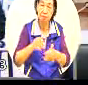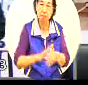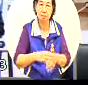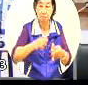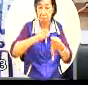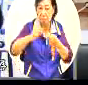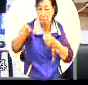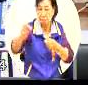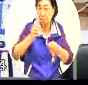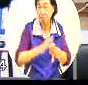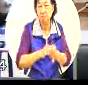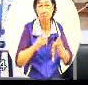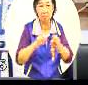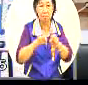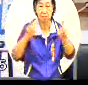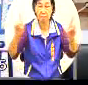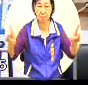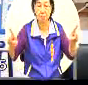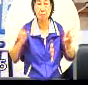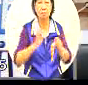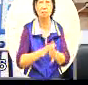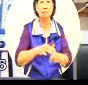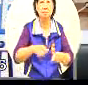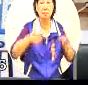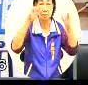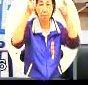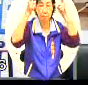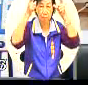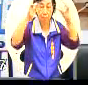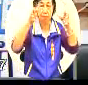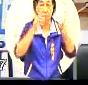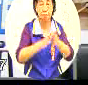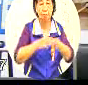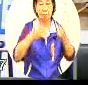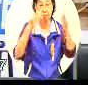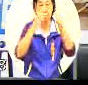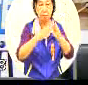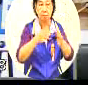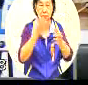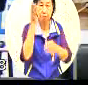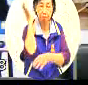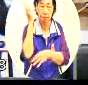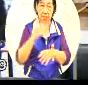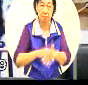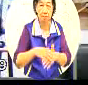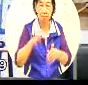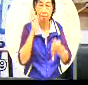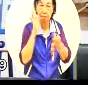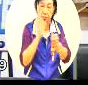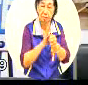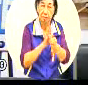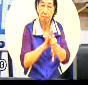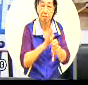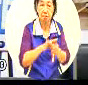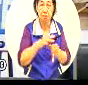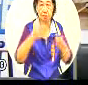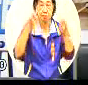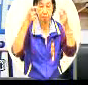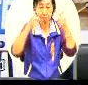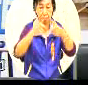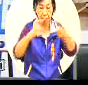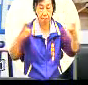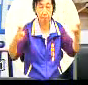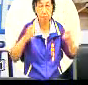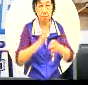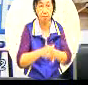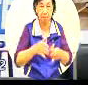呢？高雄市政府告诉高雄市民说，为了城市的进步，我们希望未